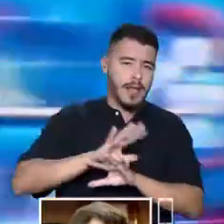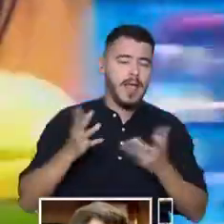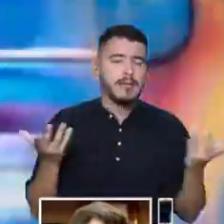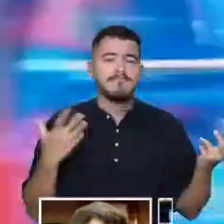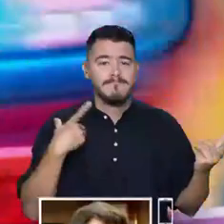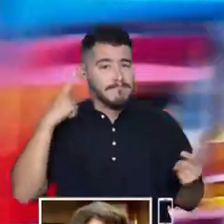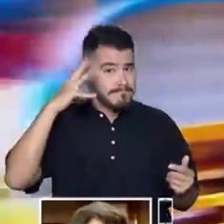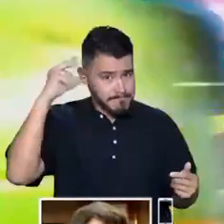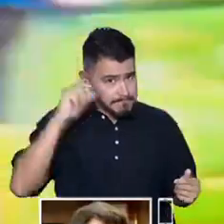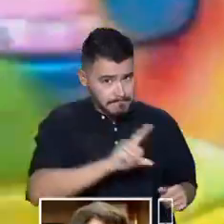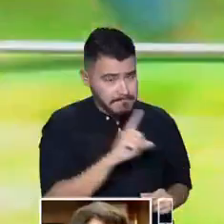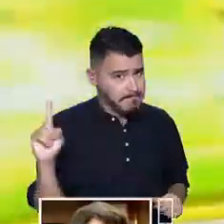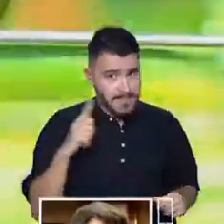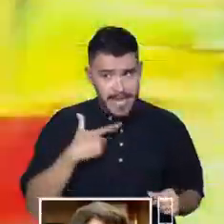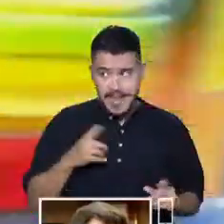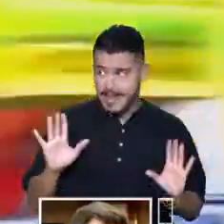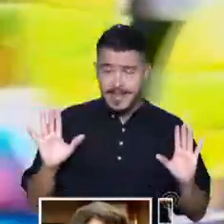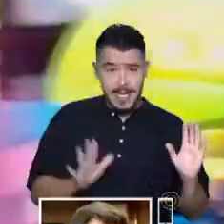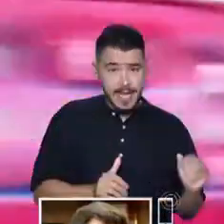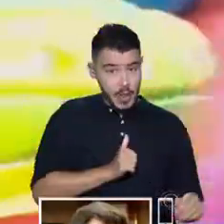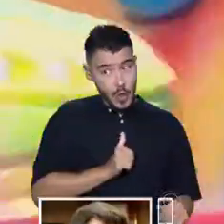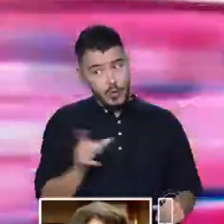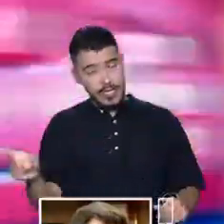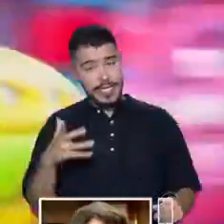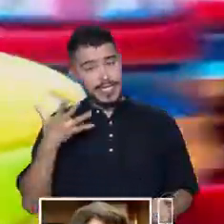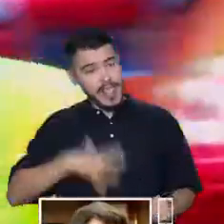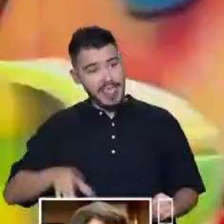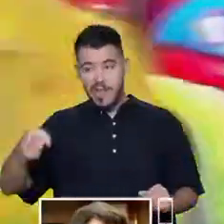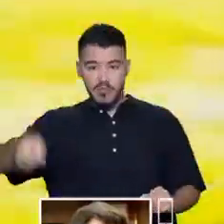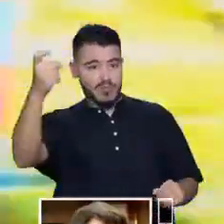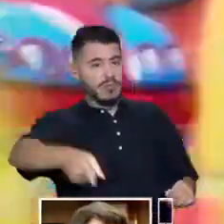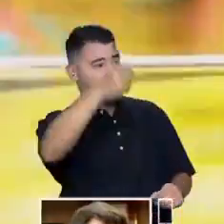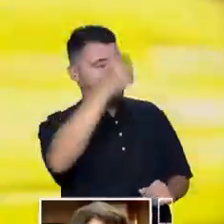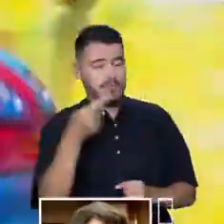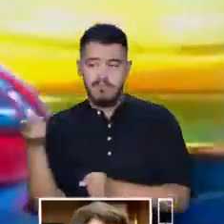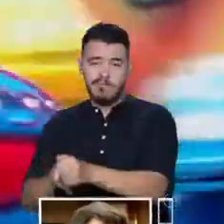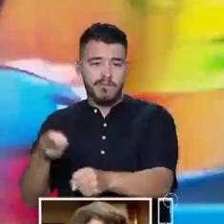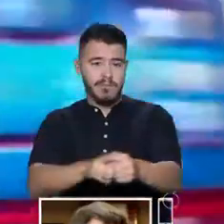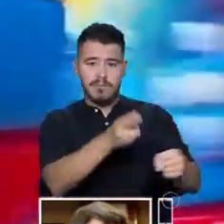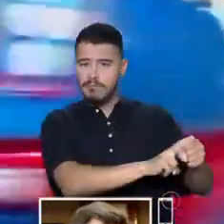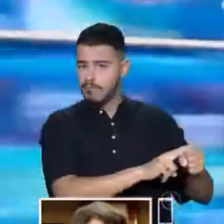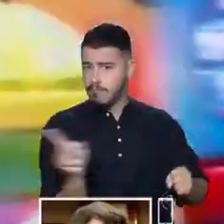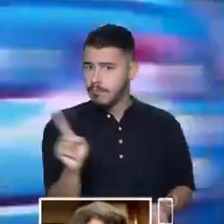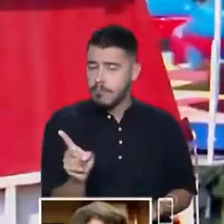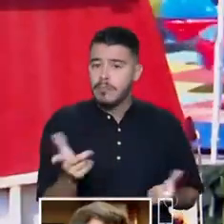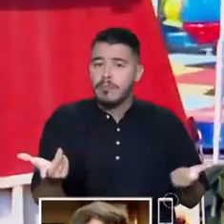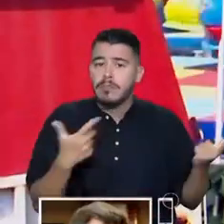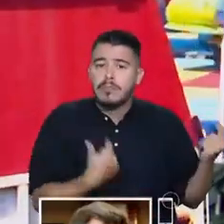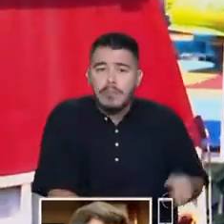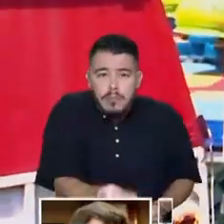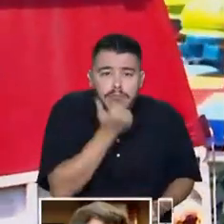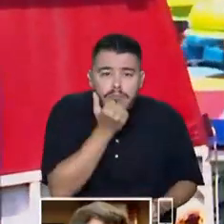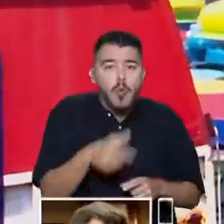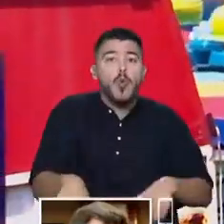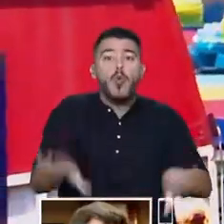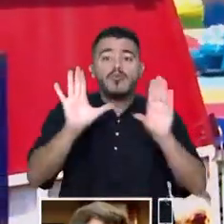έτσι. Δεν ξεκίνησε ο ιδιοκτήτης της επιχείρησης να σκοτώσει ανθρώπους, ούτε ο χειριστής της